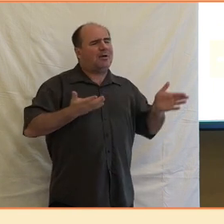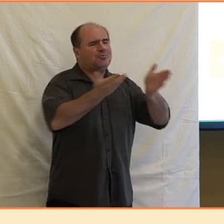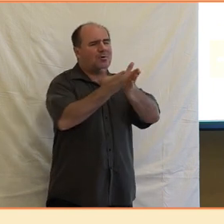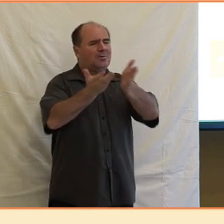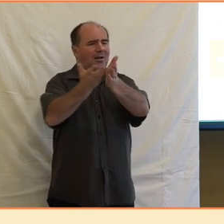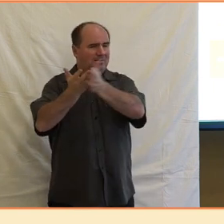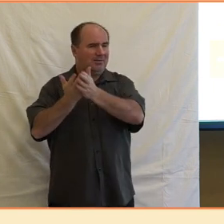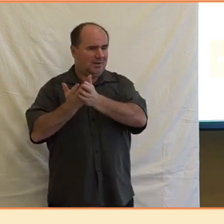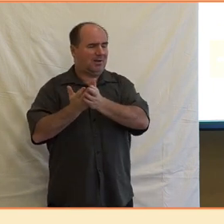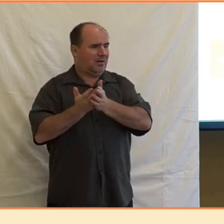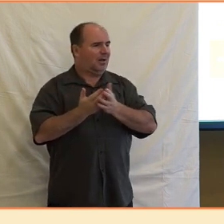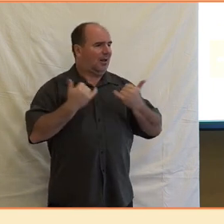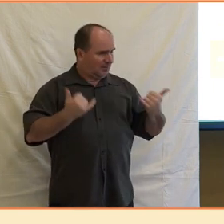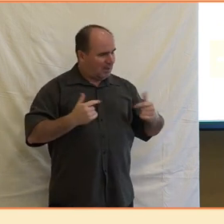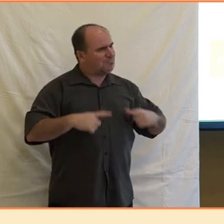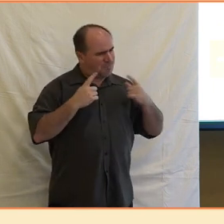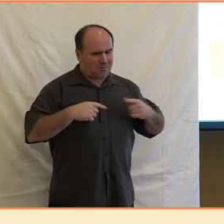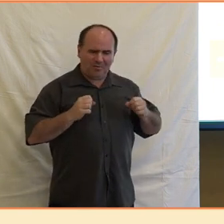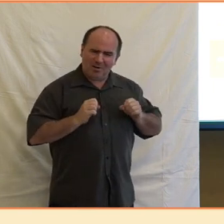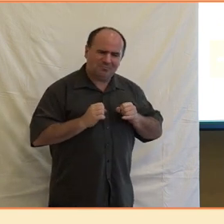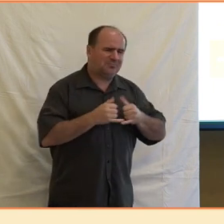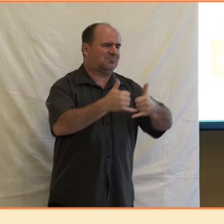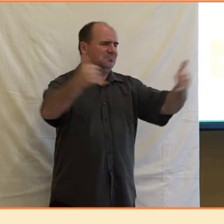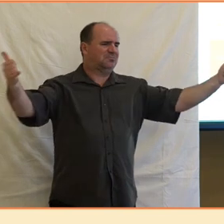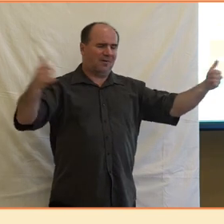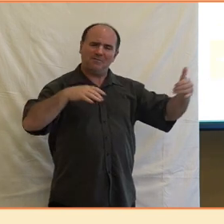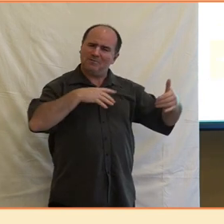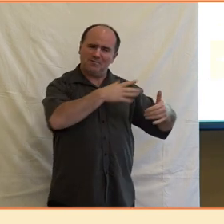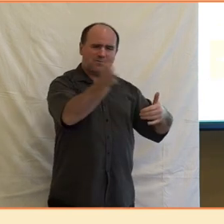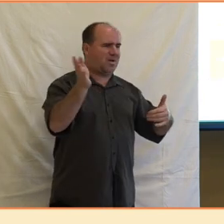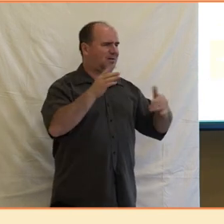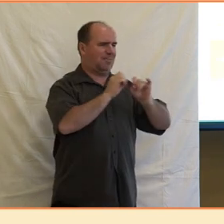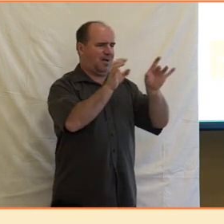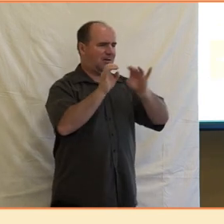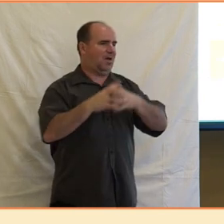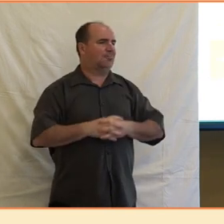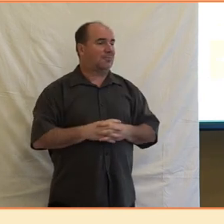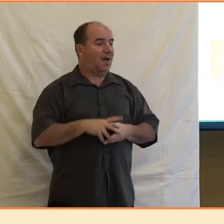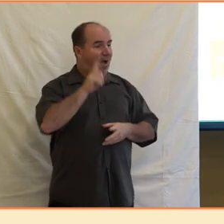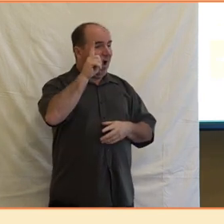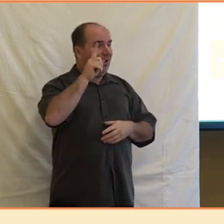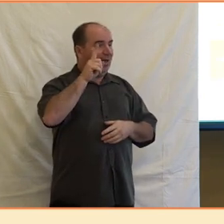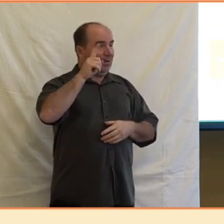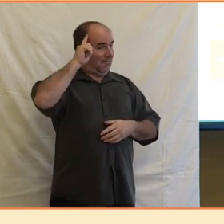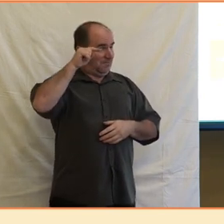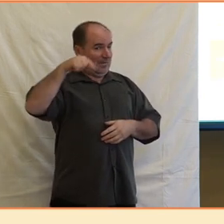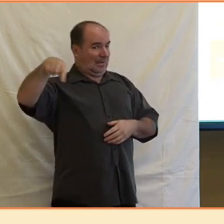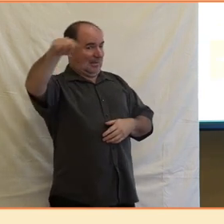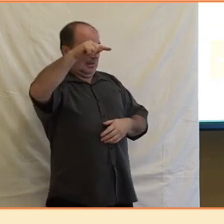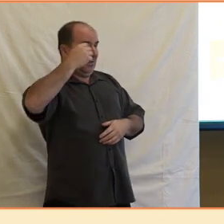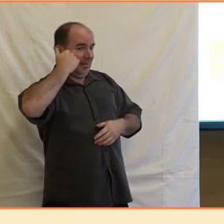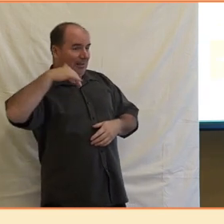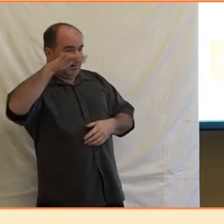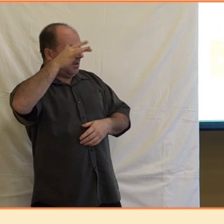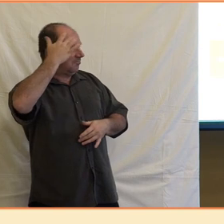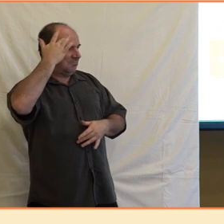si říct i rostoucí míře, tak tady to povědomí je velice nízké a bude vyžadovat další